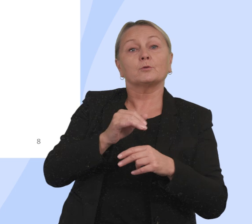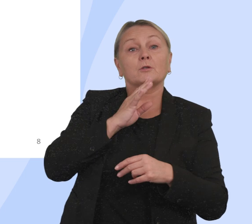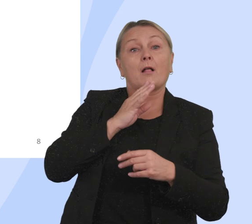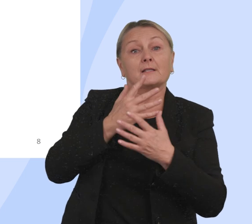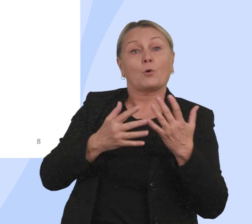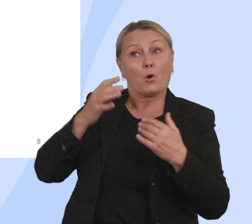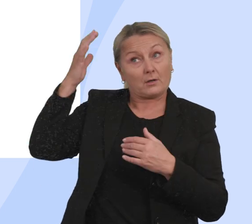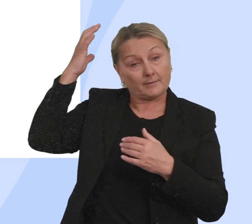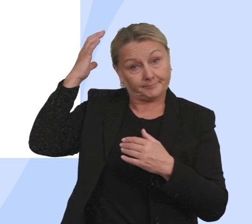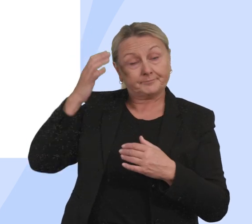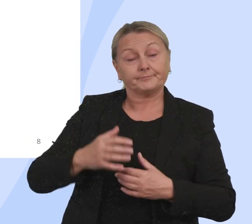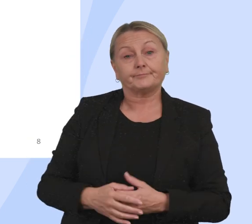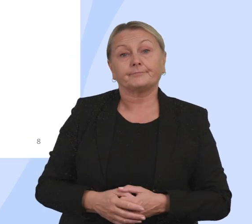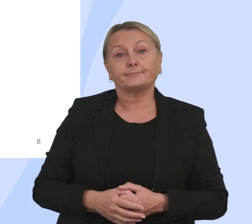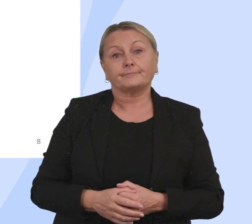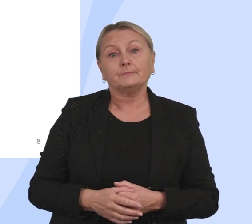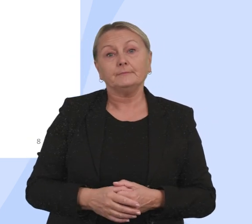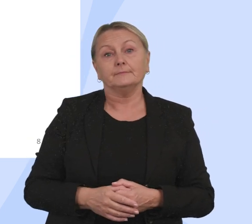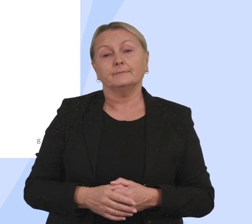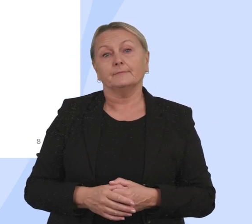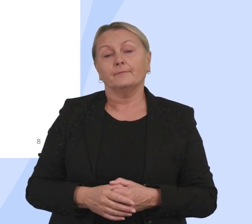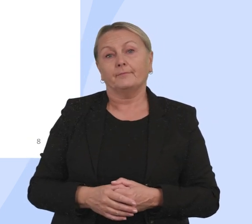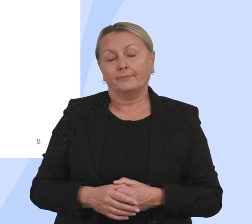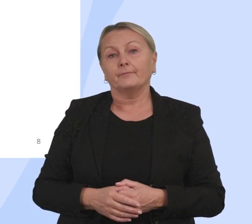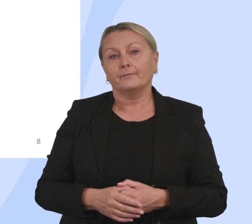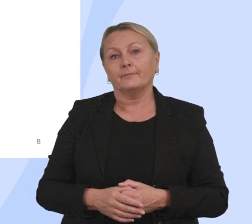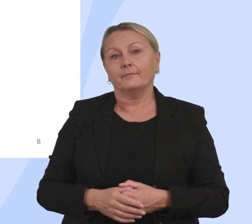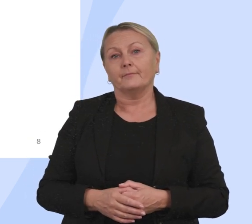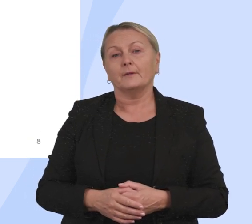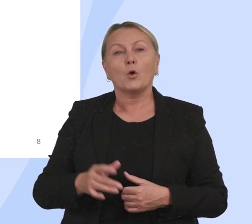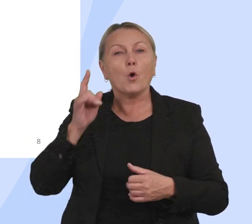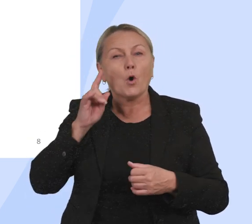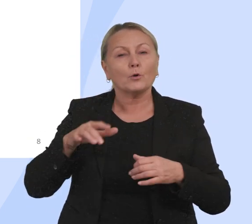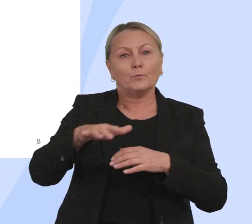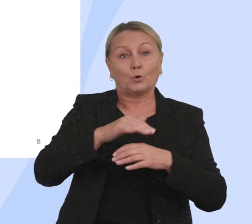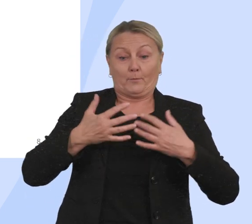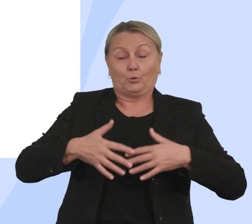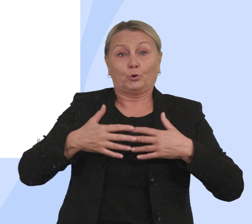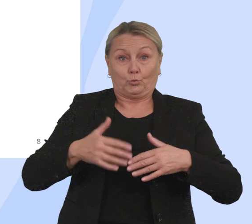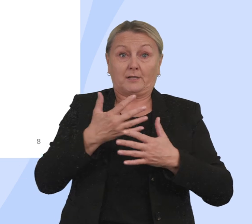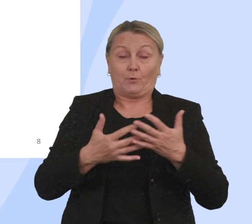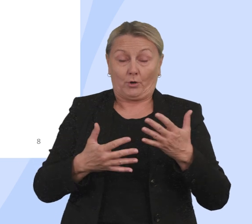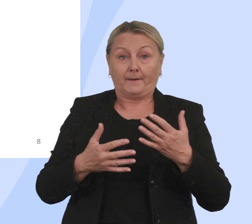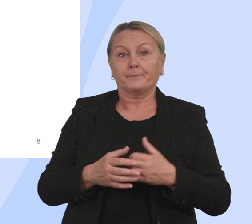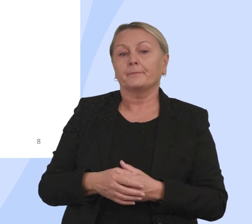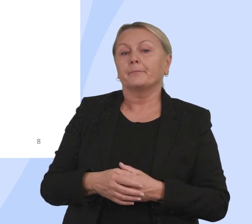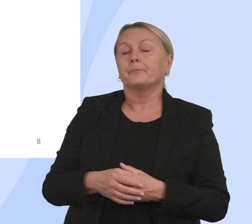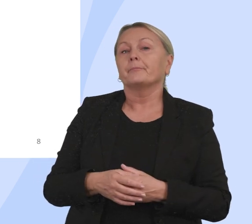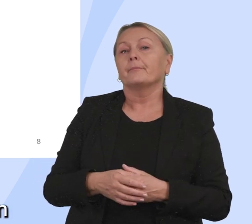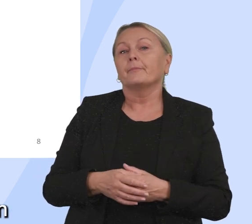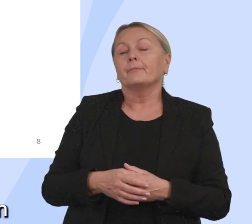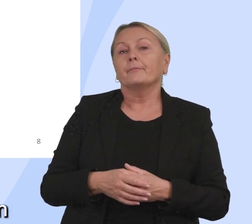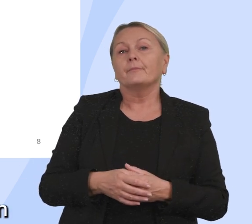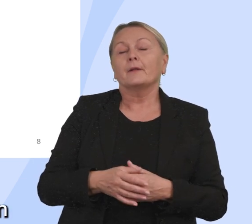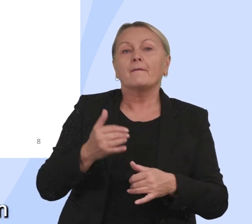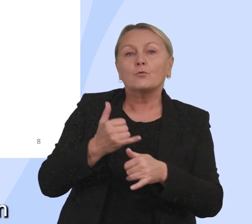Så er der høreområdet, som jeg lige nævnte, og så produktionen af sprog, altså det, at hvordan man anvender munden